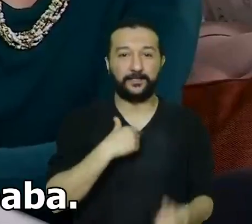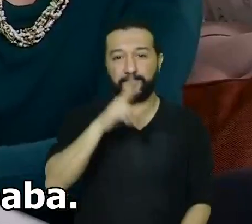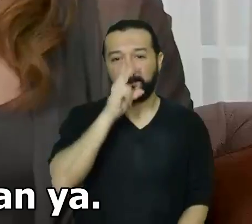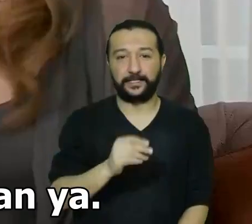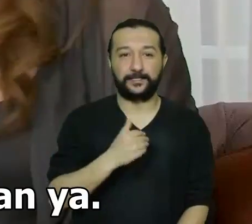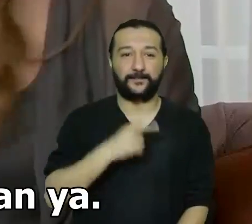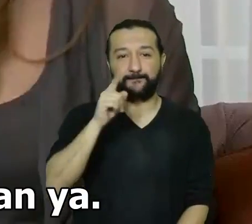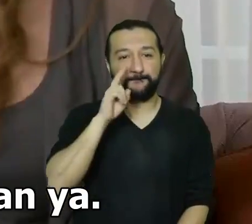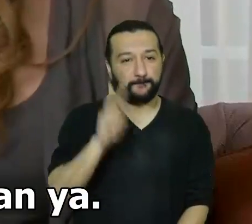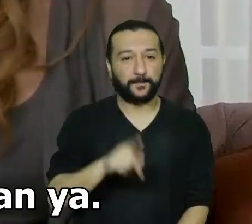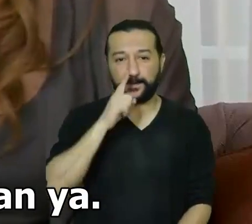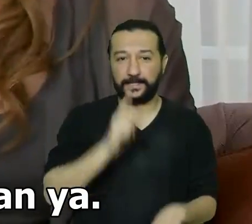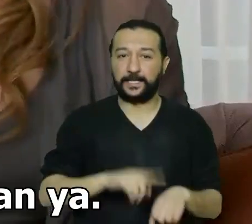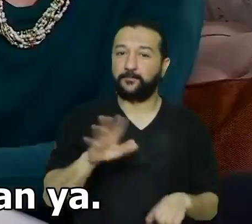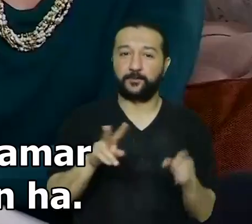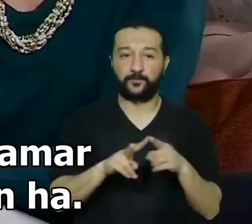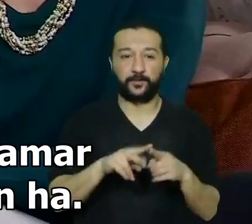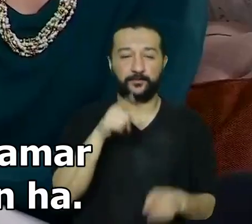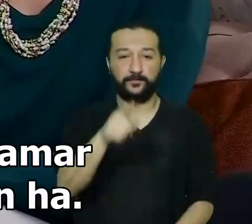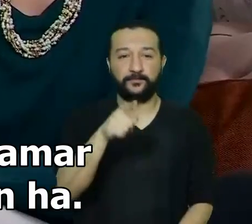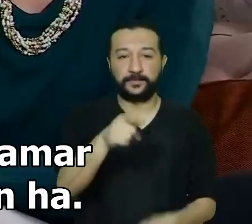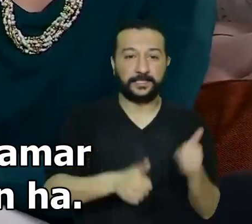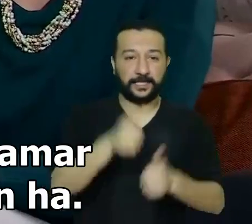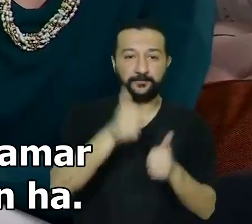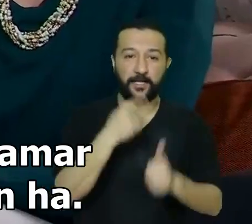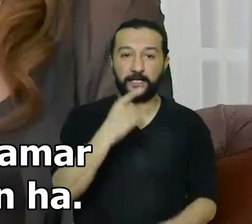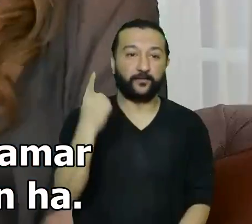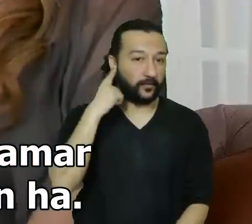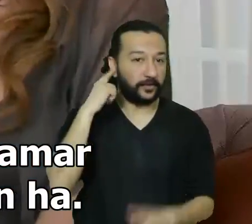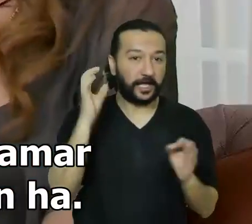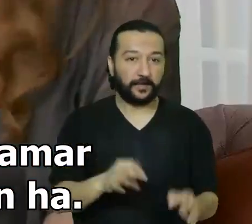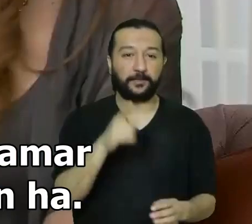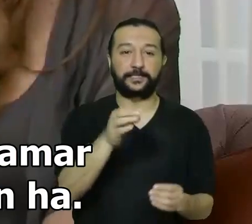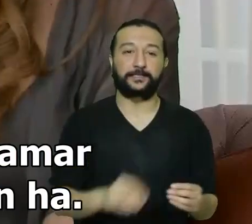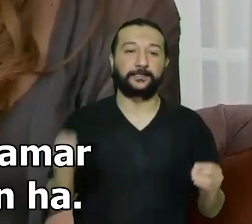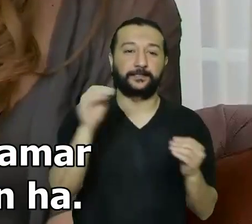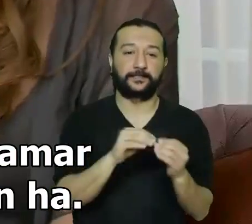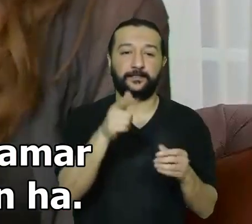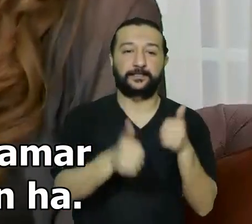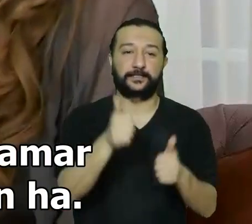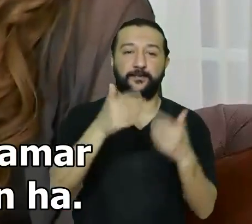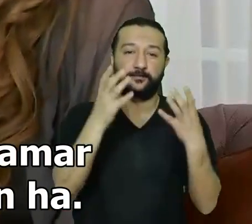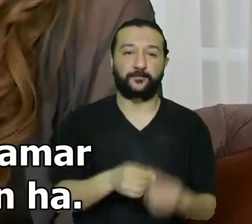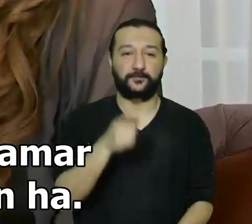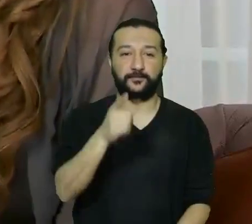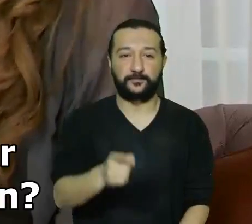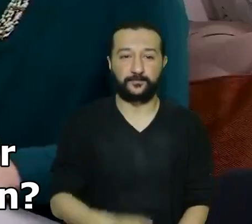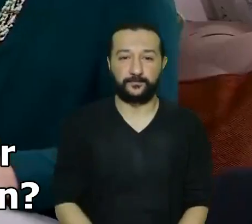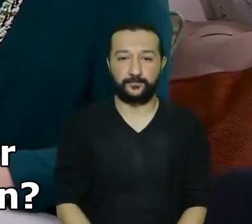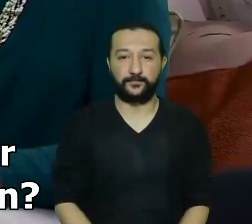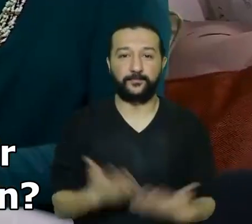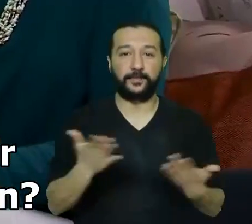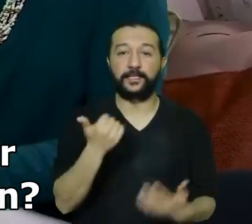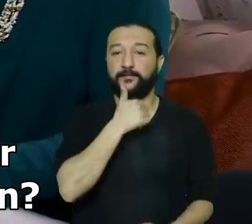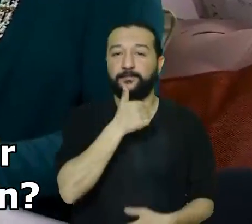baba. Hakikaten inanmıyorum Nurhan ya. Abi yarışma lafını duyunca atar damar görmüş vampir gibi oluyorsun ha.